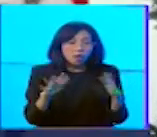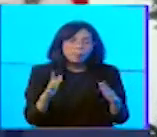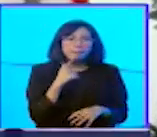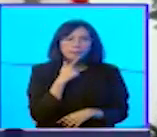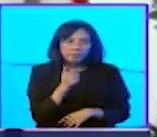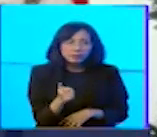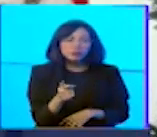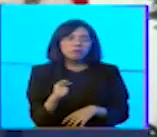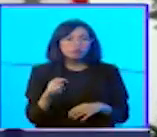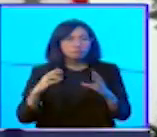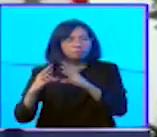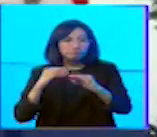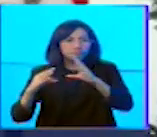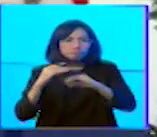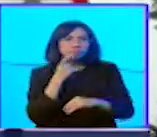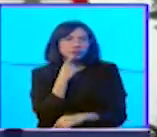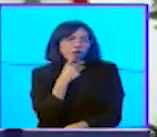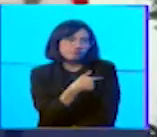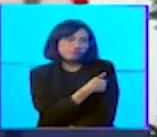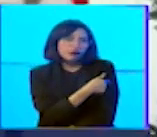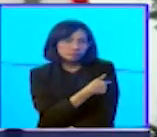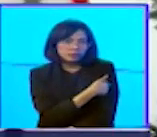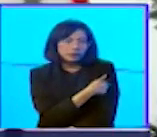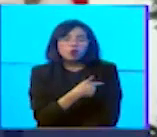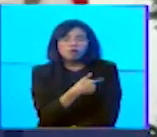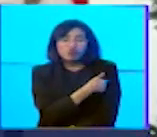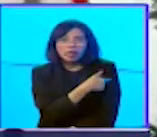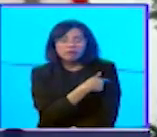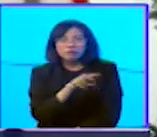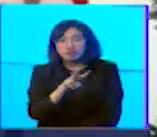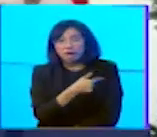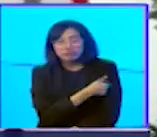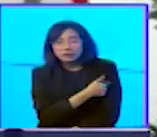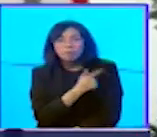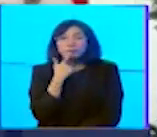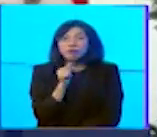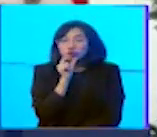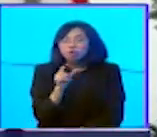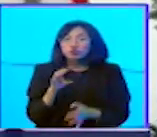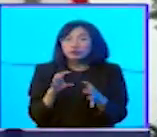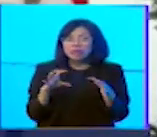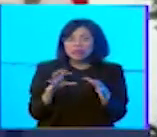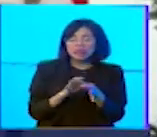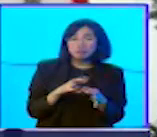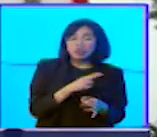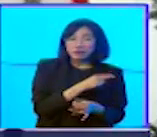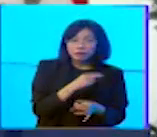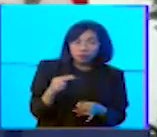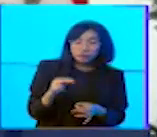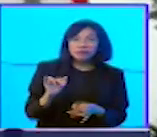dari vaksin. Dan faktor-faktor ini akan menjadi bagian penting dari kerjasama vaksin Indonesia dengan